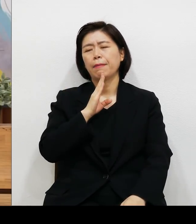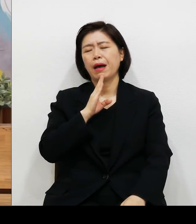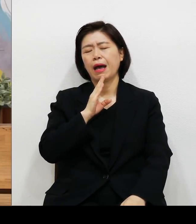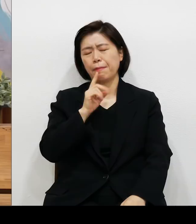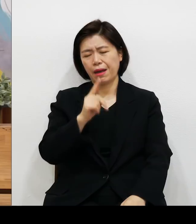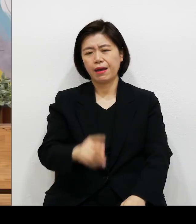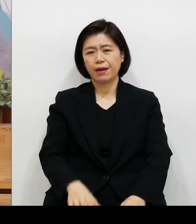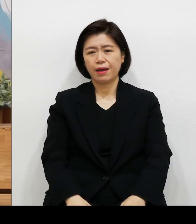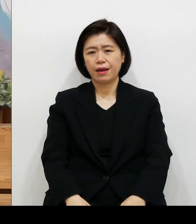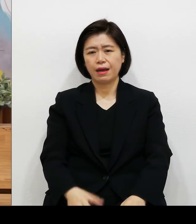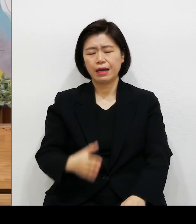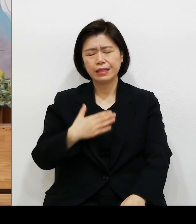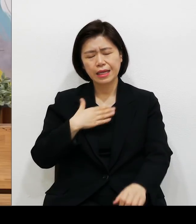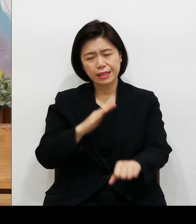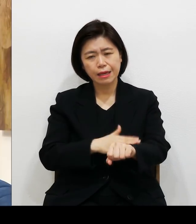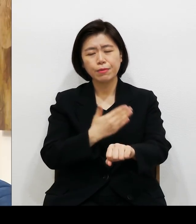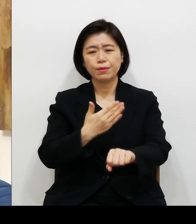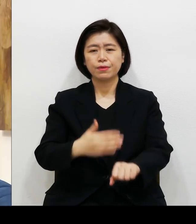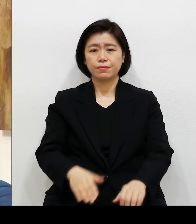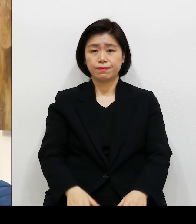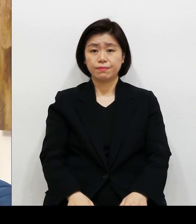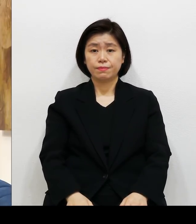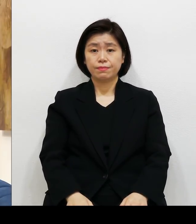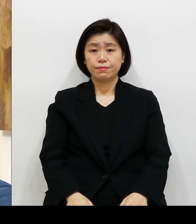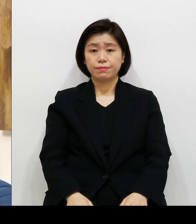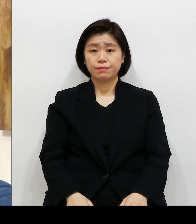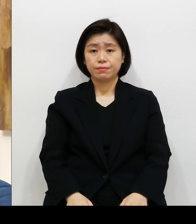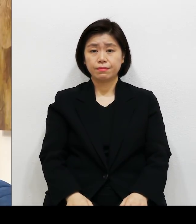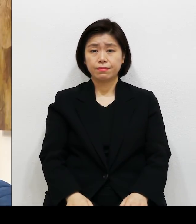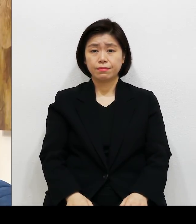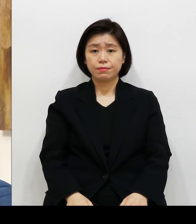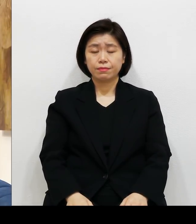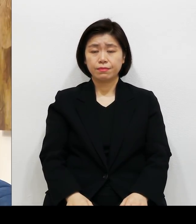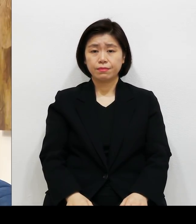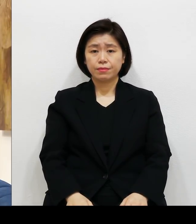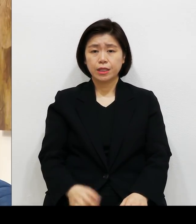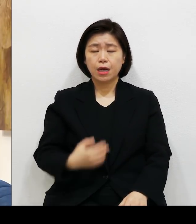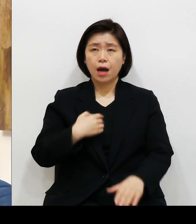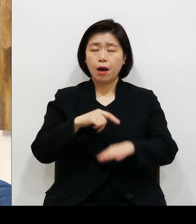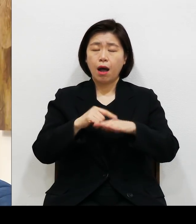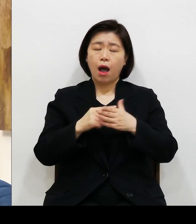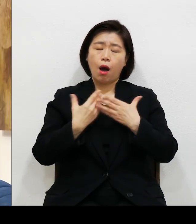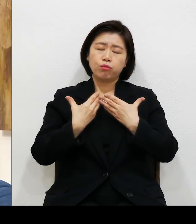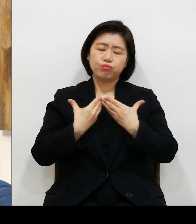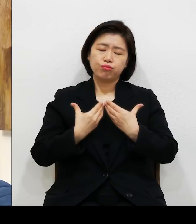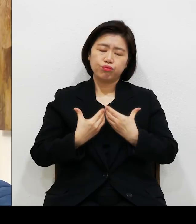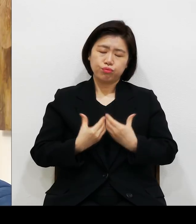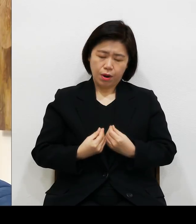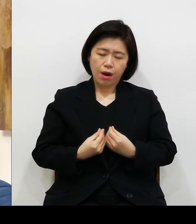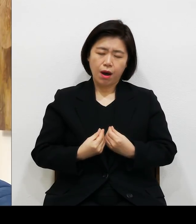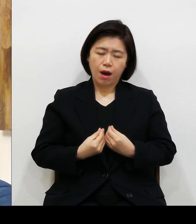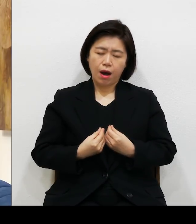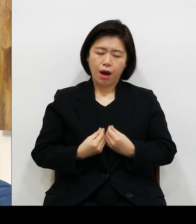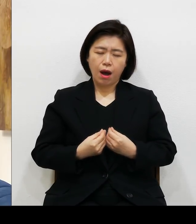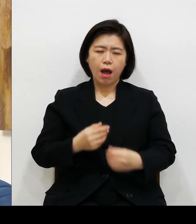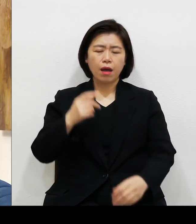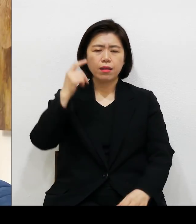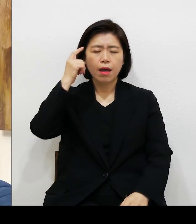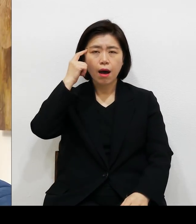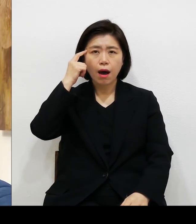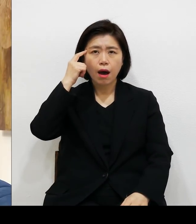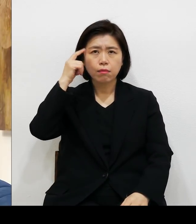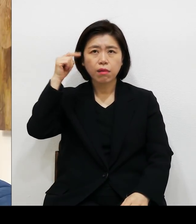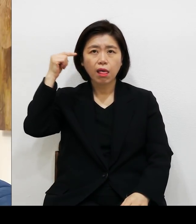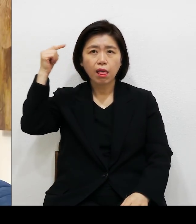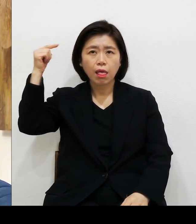정말 나는 너무 잘못된 것 같고 그러면서 저도 서서히 미쳐갔던 것 같아요. 제 그 증상은